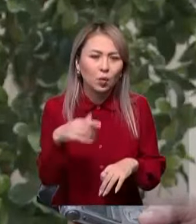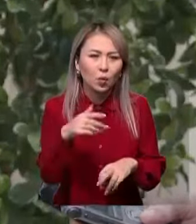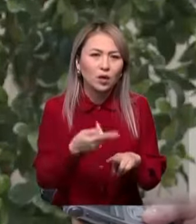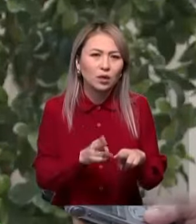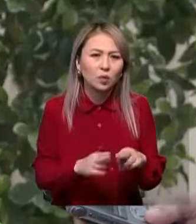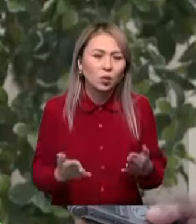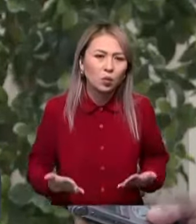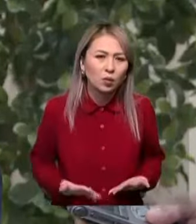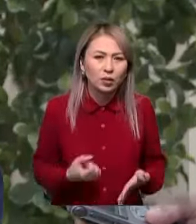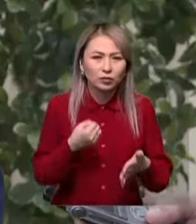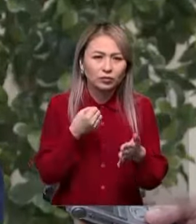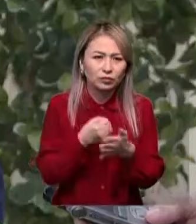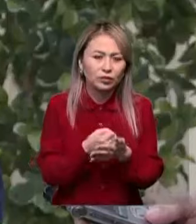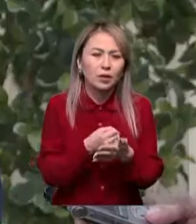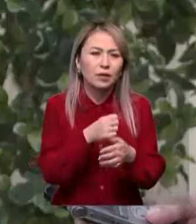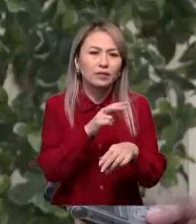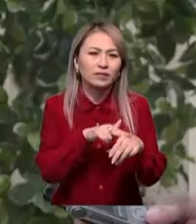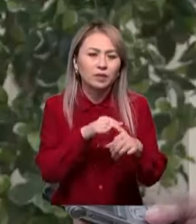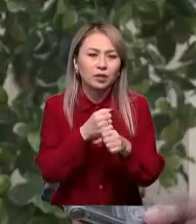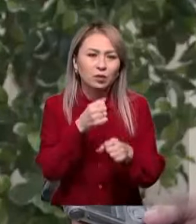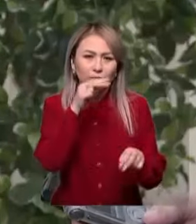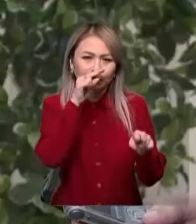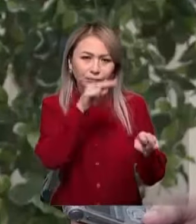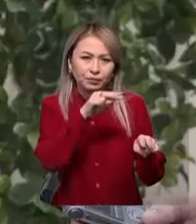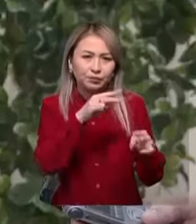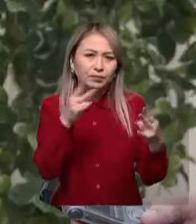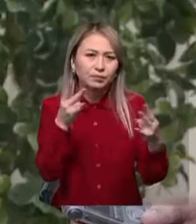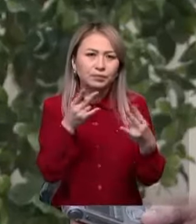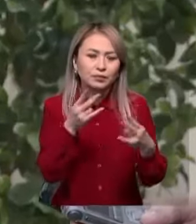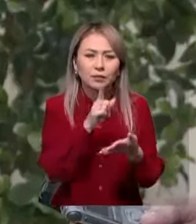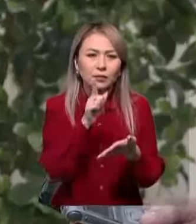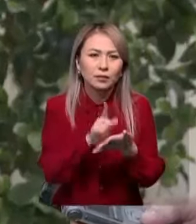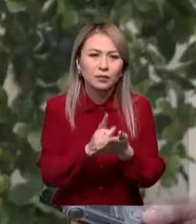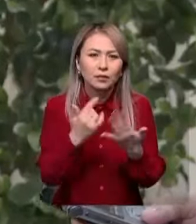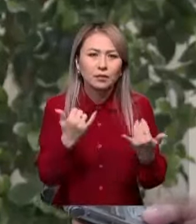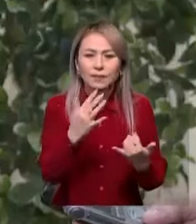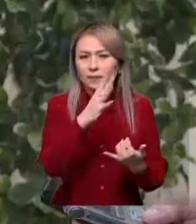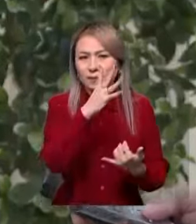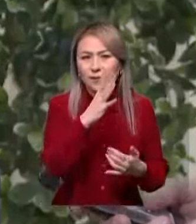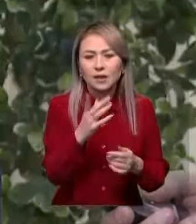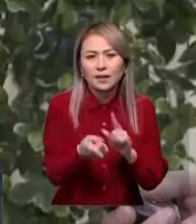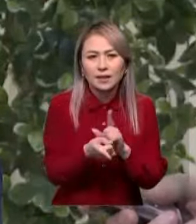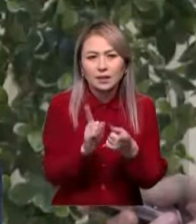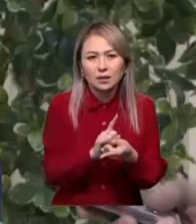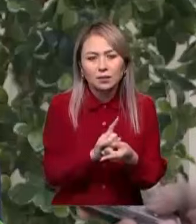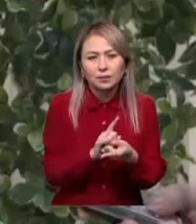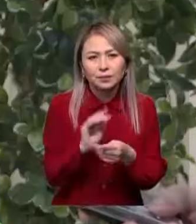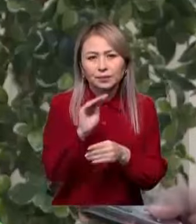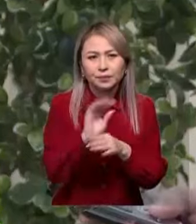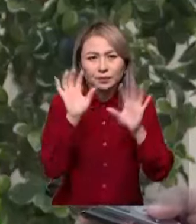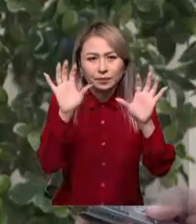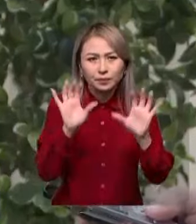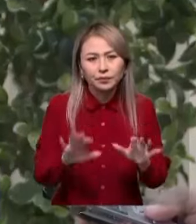олардың өмірінің аяғына дейін құқық қорғау органдары қатаң бақылауда ұстауы қажет деген ойдамыз. Бүгінгі таңда бізге енгізіліп отырған